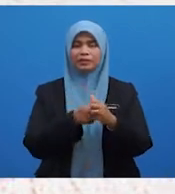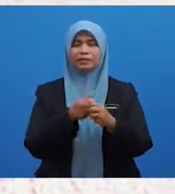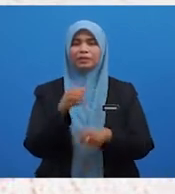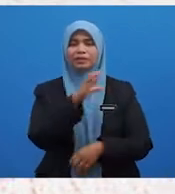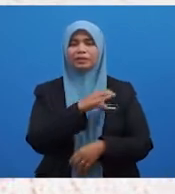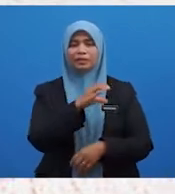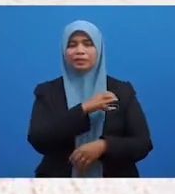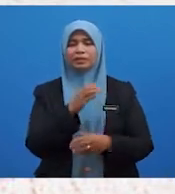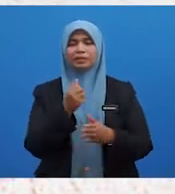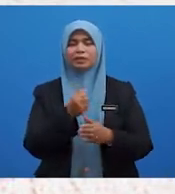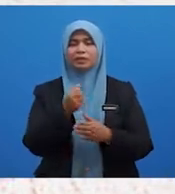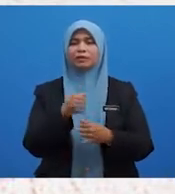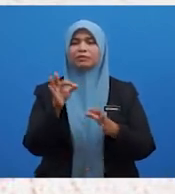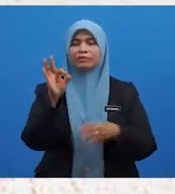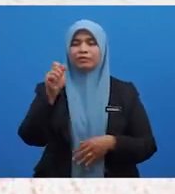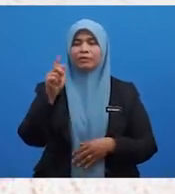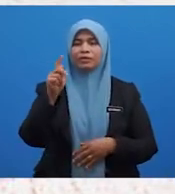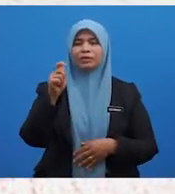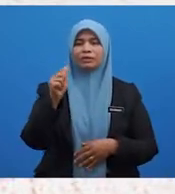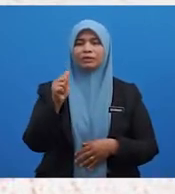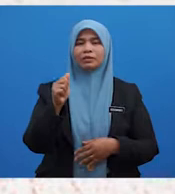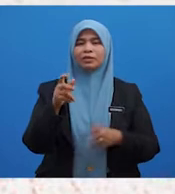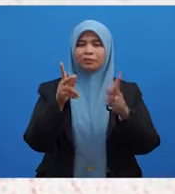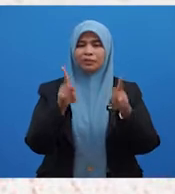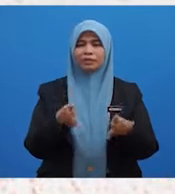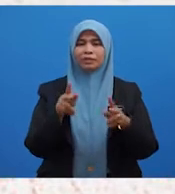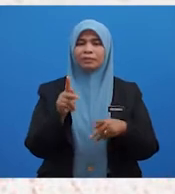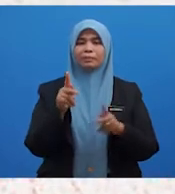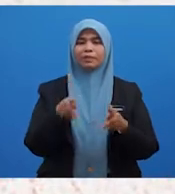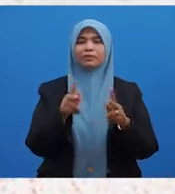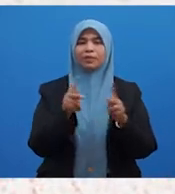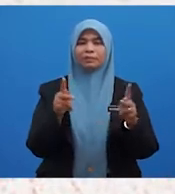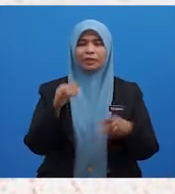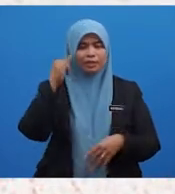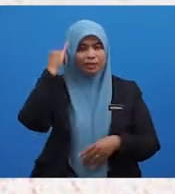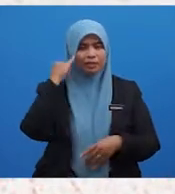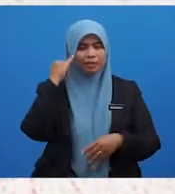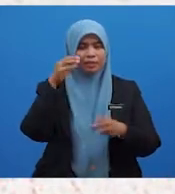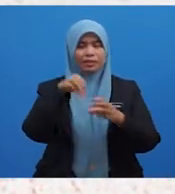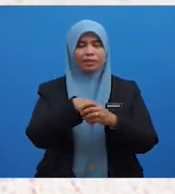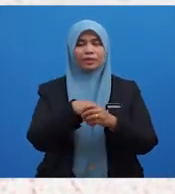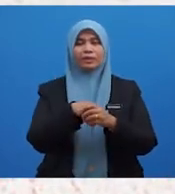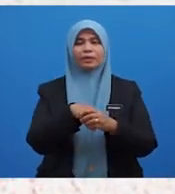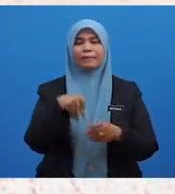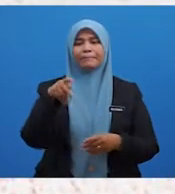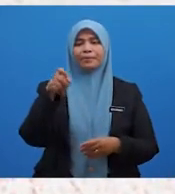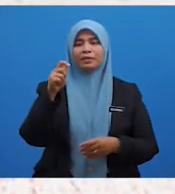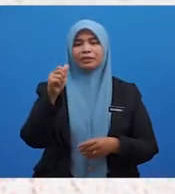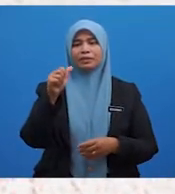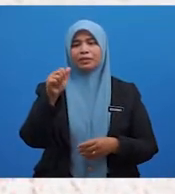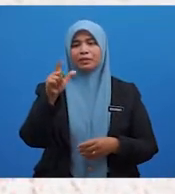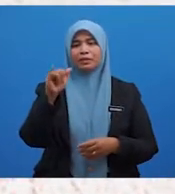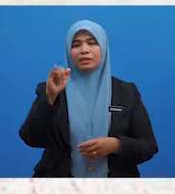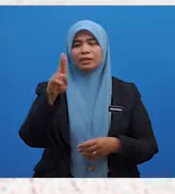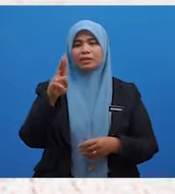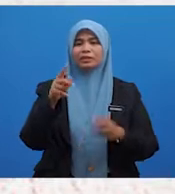setiap ciri atau fakta ini, pelajar perlu kembangkan idea dalam peta alif